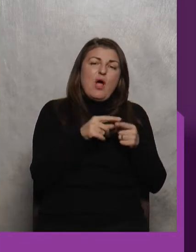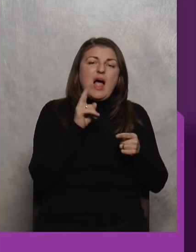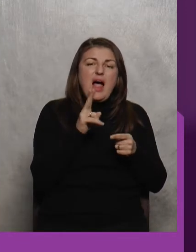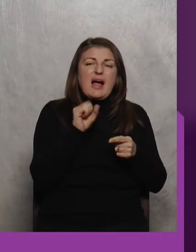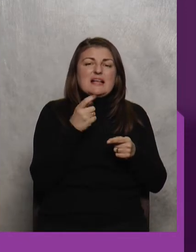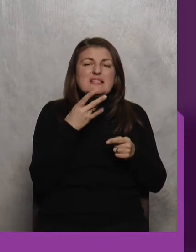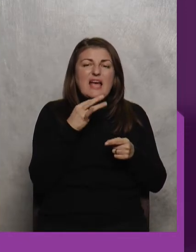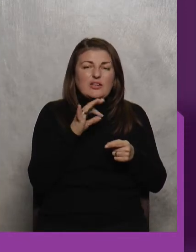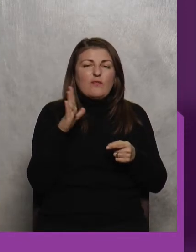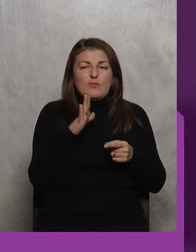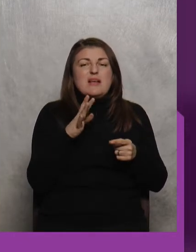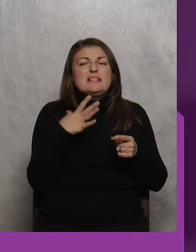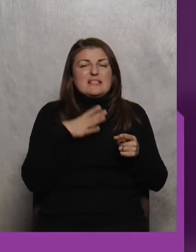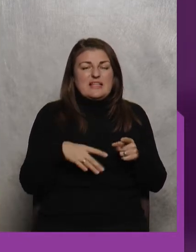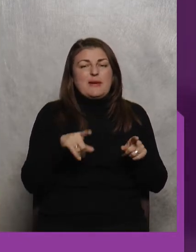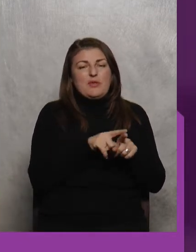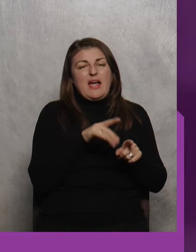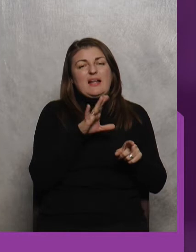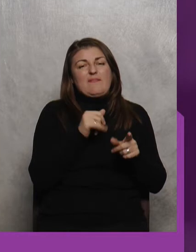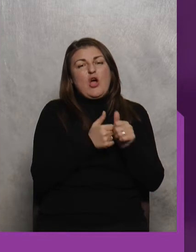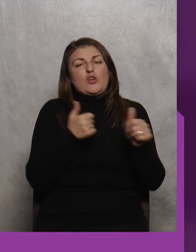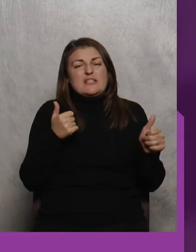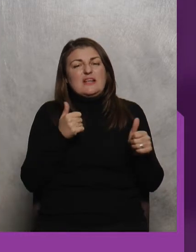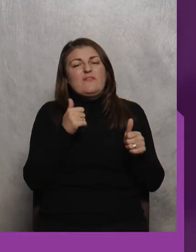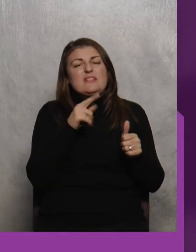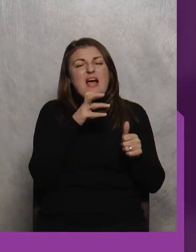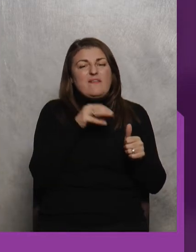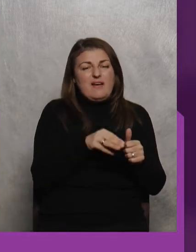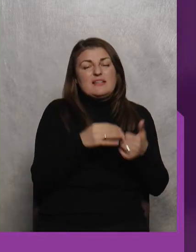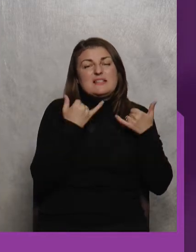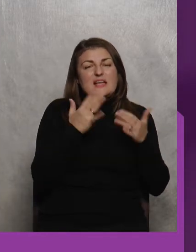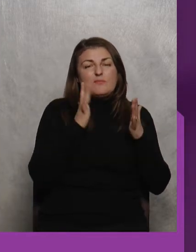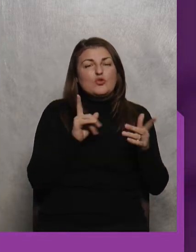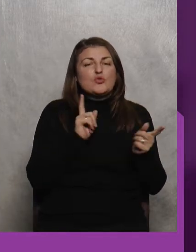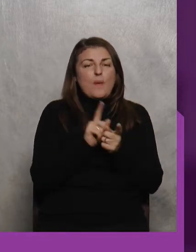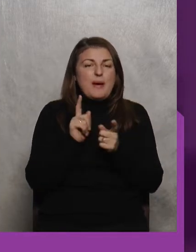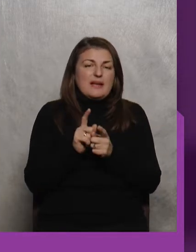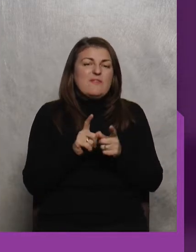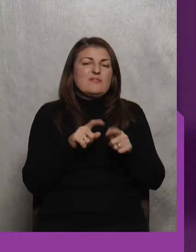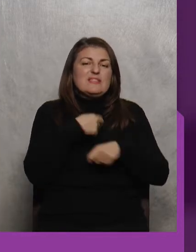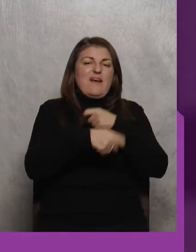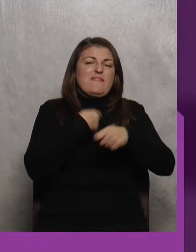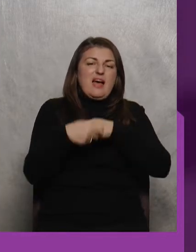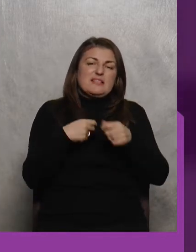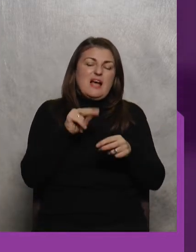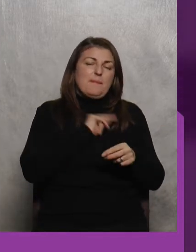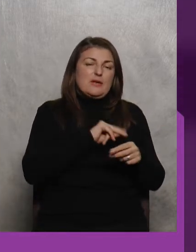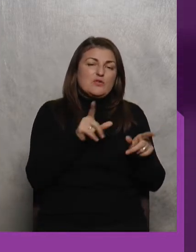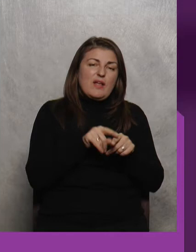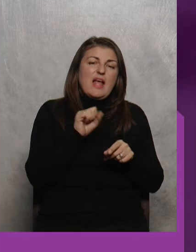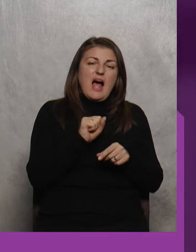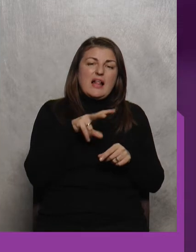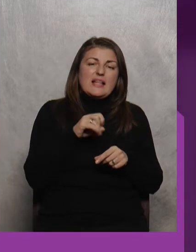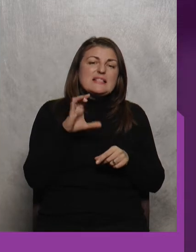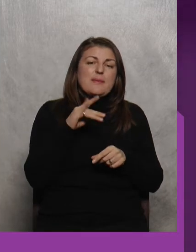Володимир, бачите, стримує навіть навалу і розрив захвату. Зараз будуть суперники в зав'язках працювати. Але